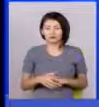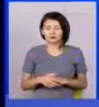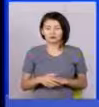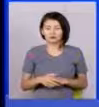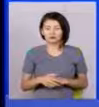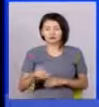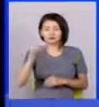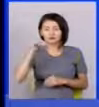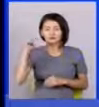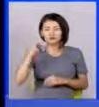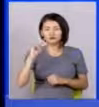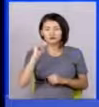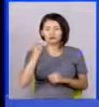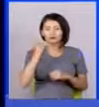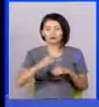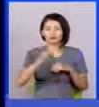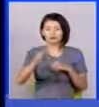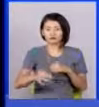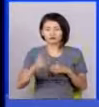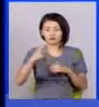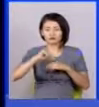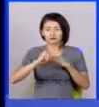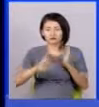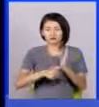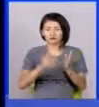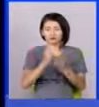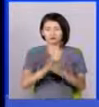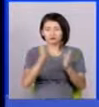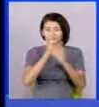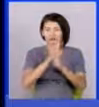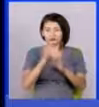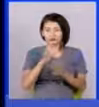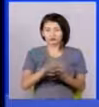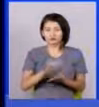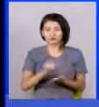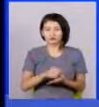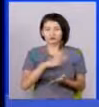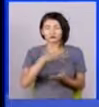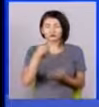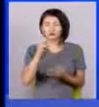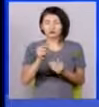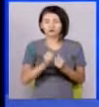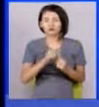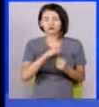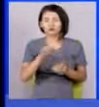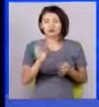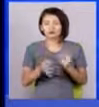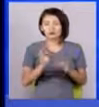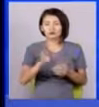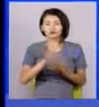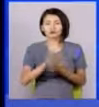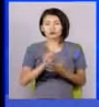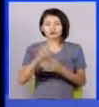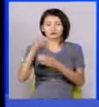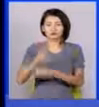Жылы Павлодар облысында 116 кәсіпорын экология заңдылығын бұзған. Салдарынан өңірдегі ауаның ластану көрсеткіші артып отыр. Бұл